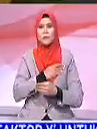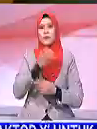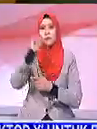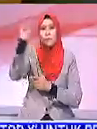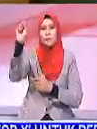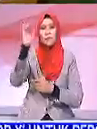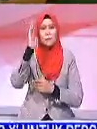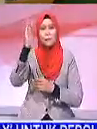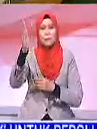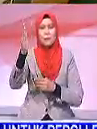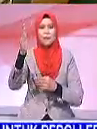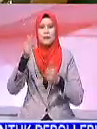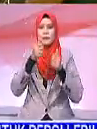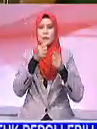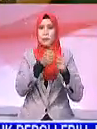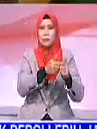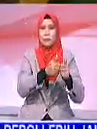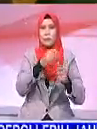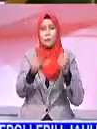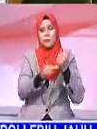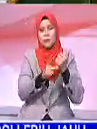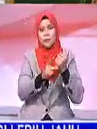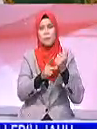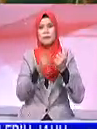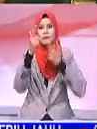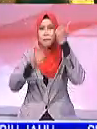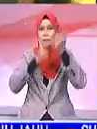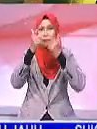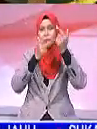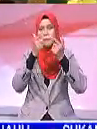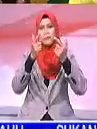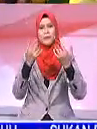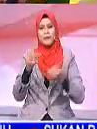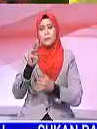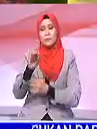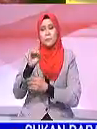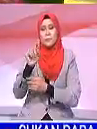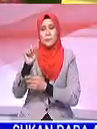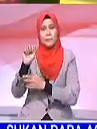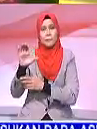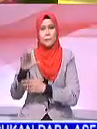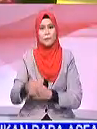mengesahkan akan memegang portfolio Timbalan Menteri Pelancongan, Seni dan Budaya MOTEC.